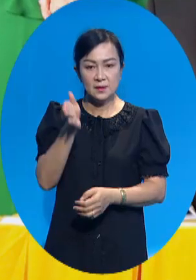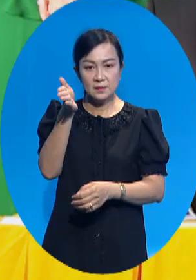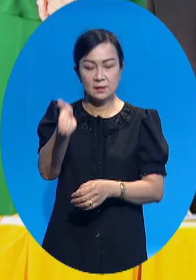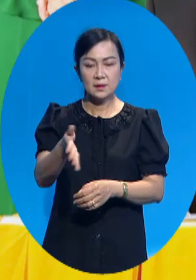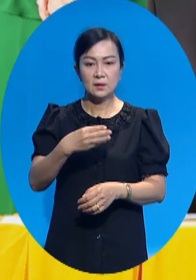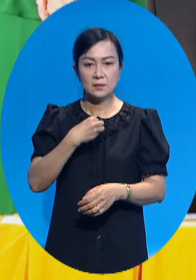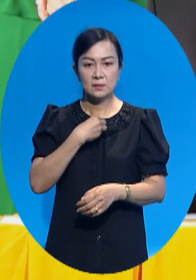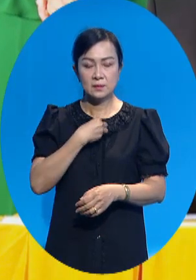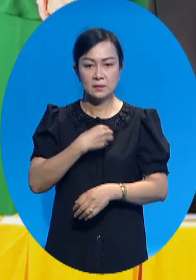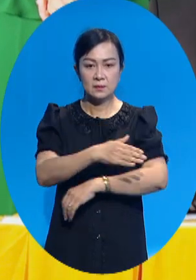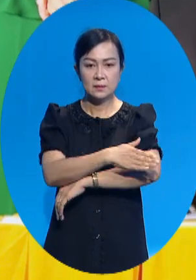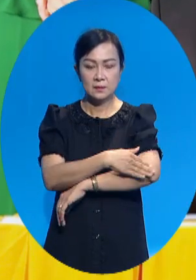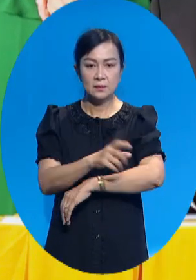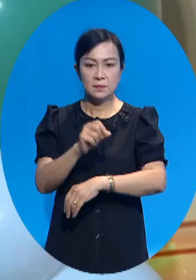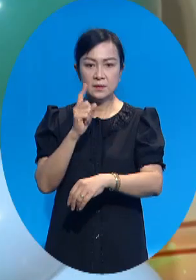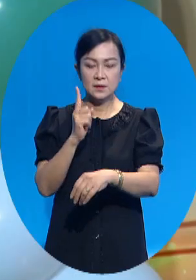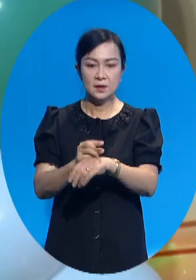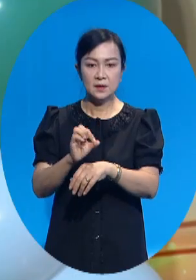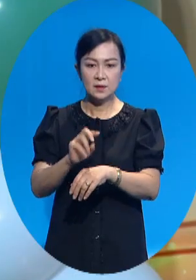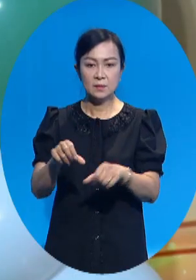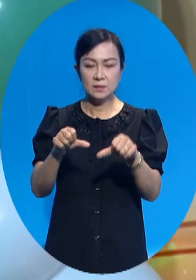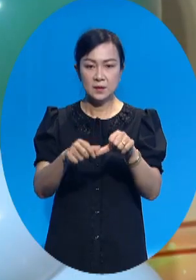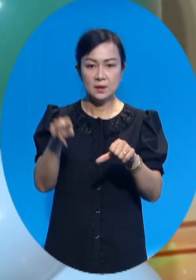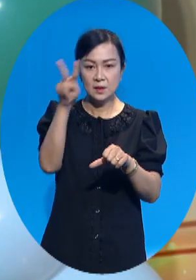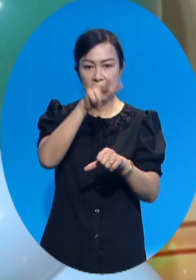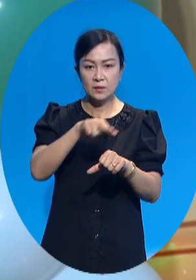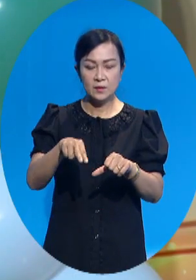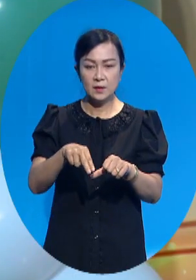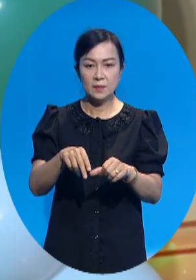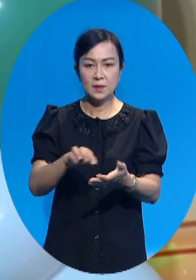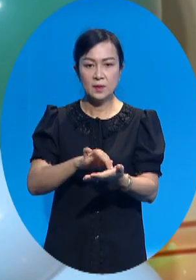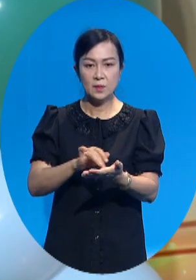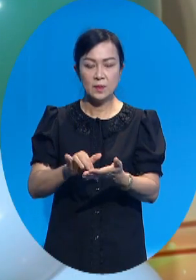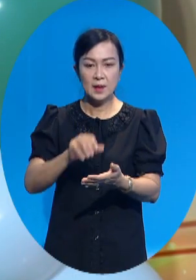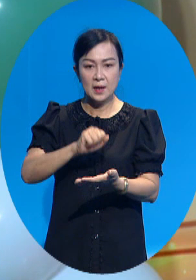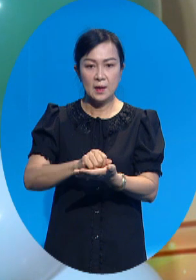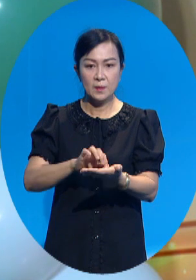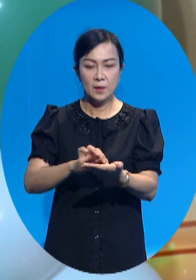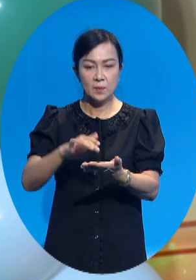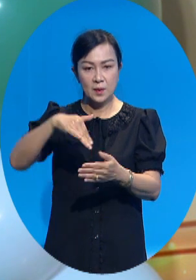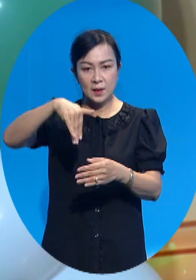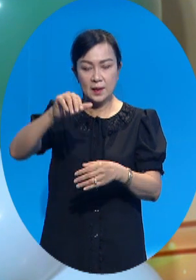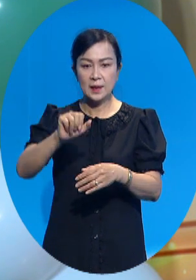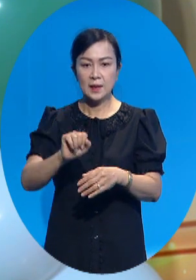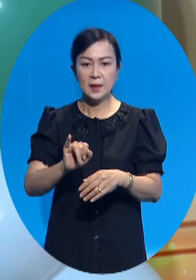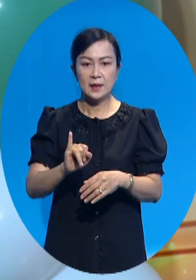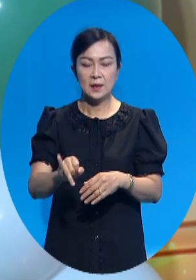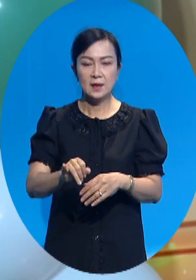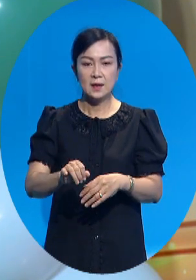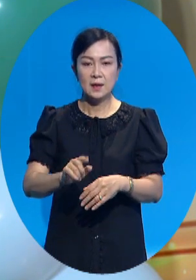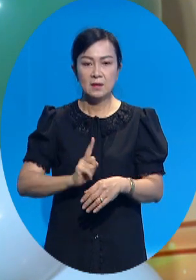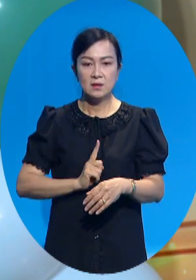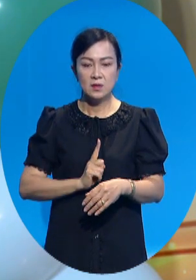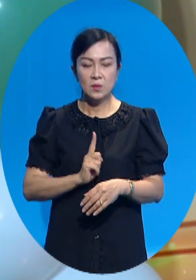lai của chúng tôi đó là hỗ trợ 10.000 startup ở tại Việt Nam, đặc biệt trong các lĩnh vực về công nghệ, áp dụng các công nghệ cao như công nghệ AI, công nghệ tự động